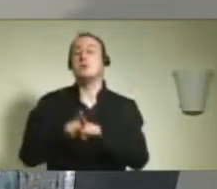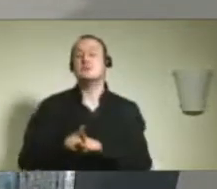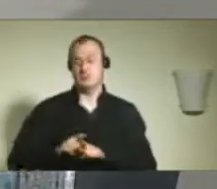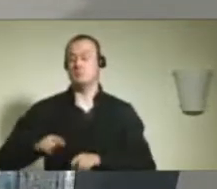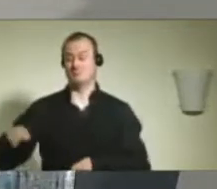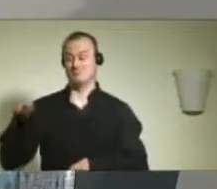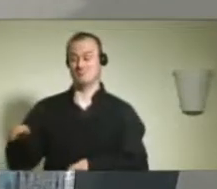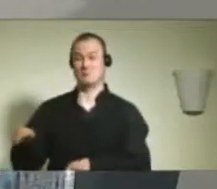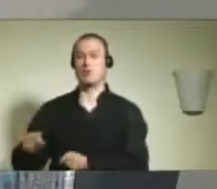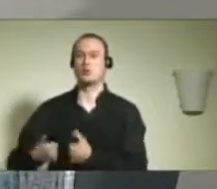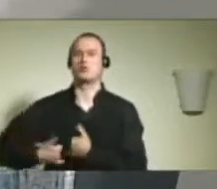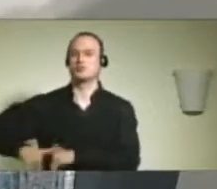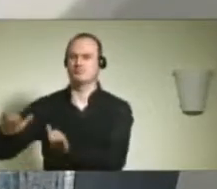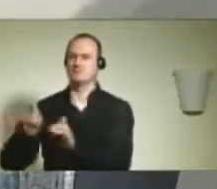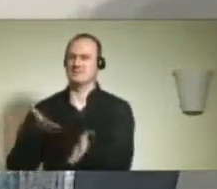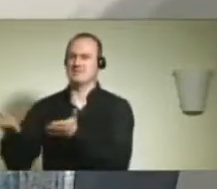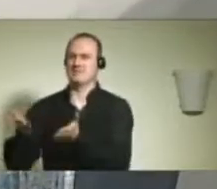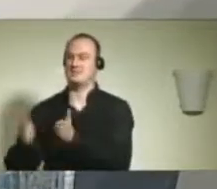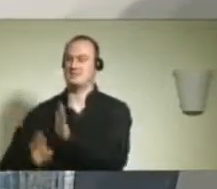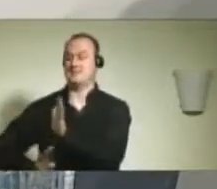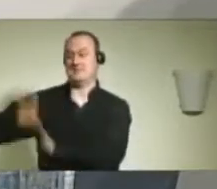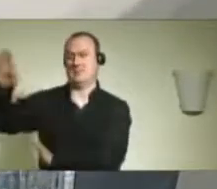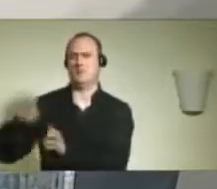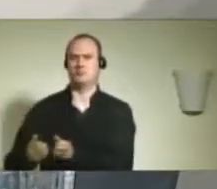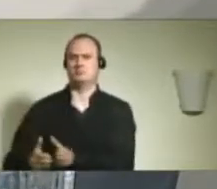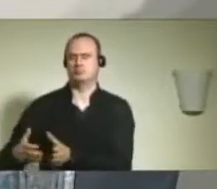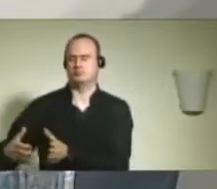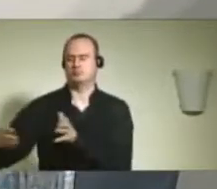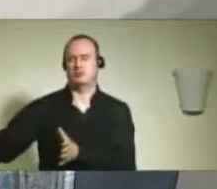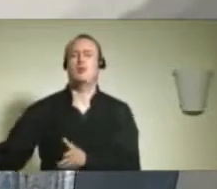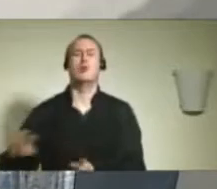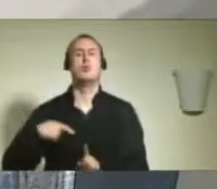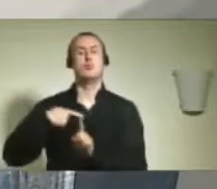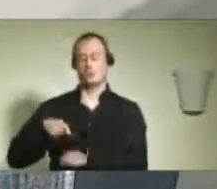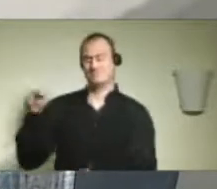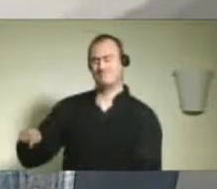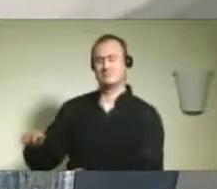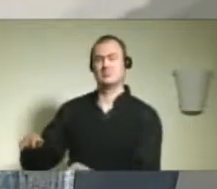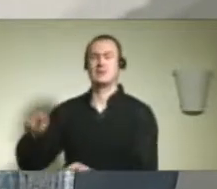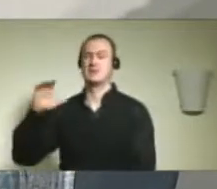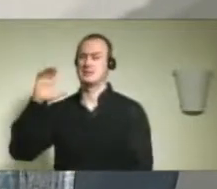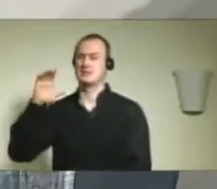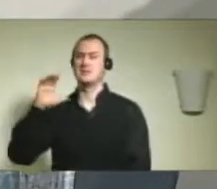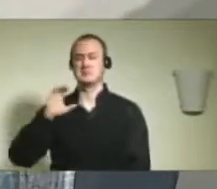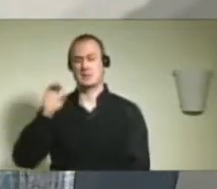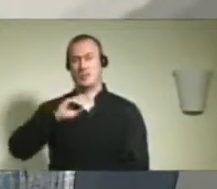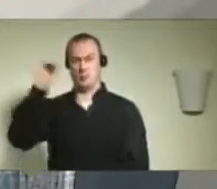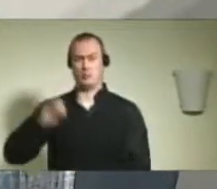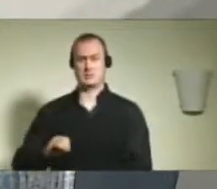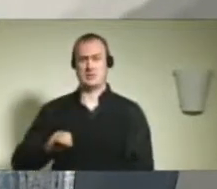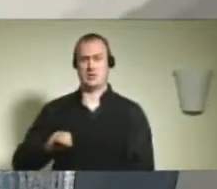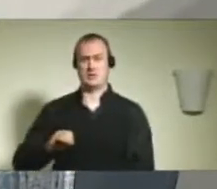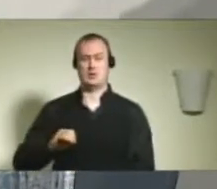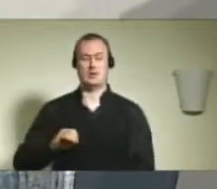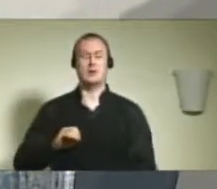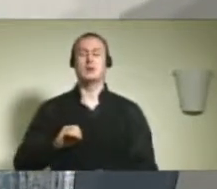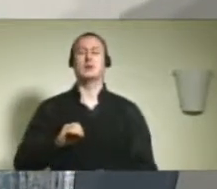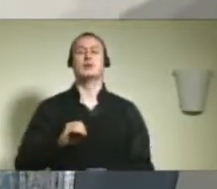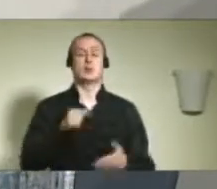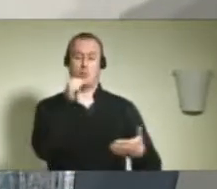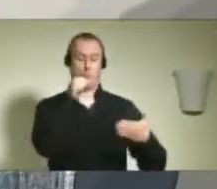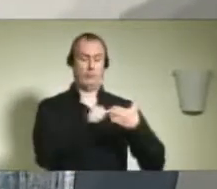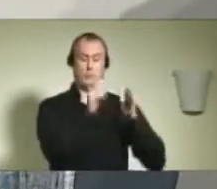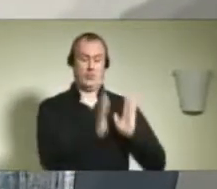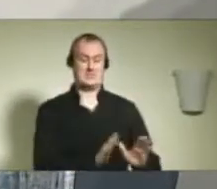commerciaux, c'est-à-dire on va passer à 50% des postiers du réseau sur